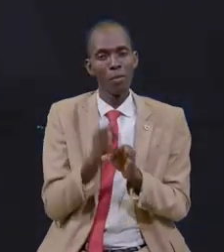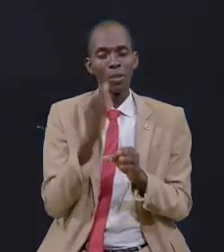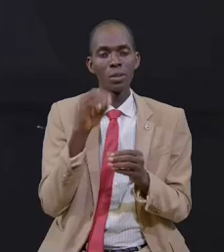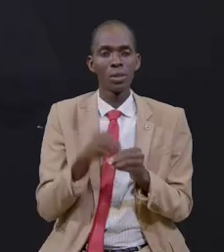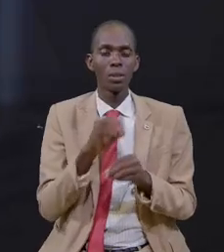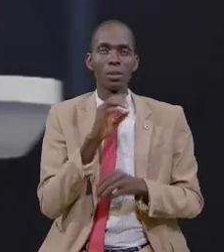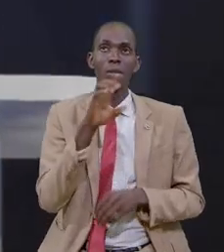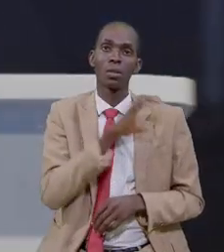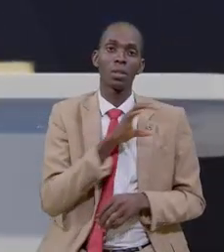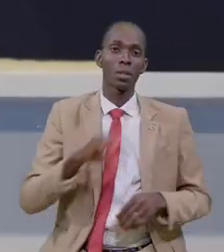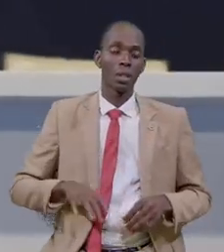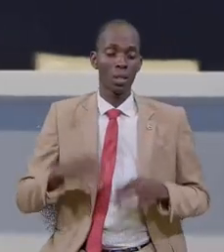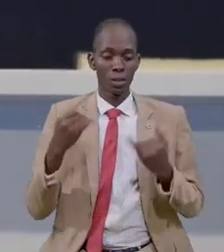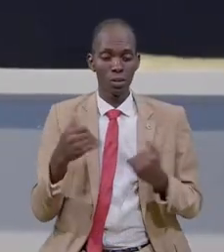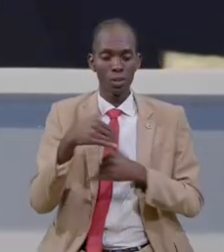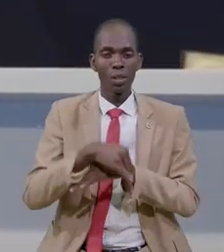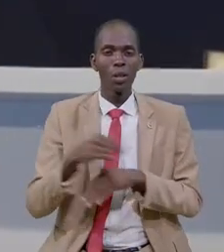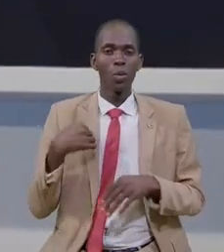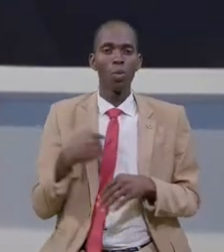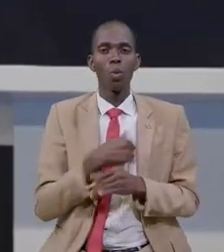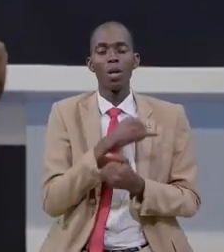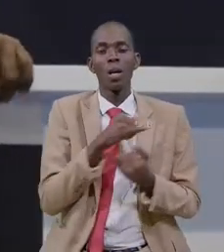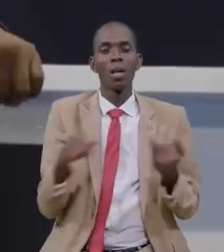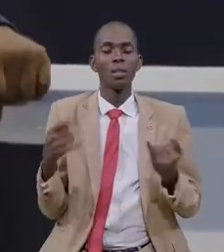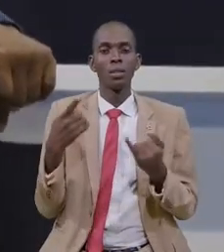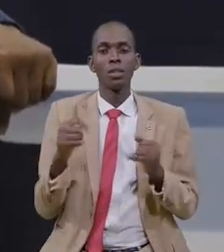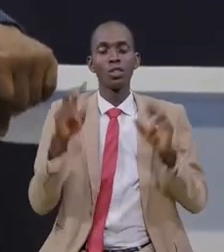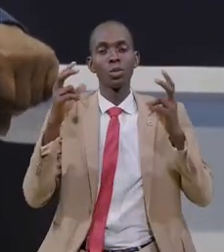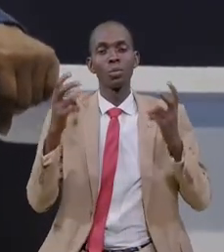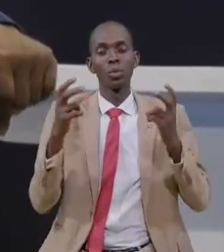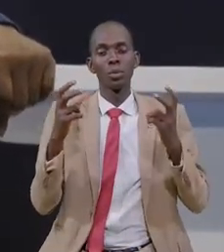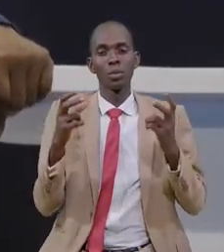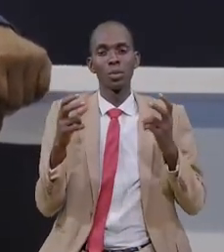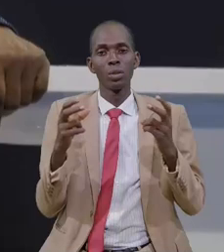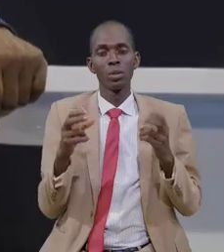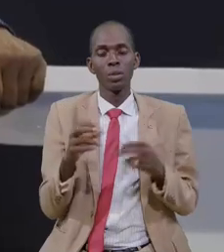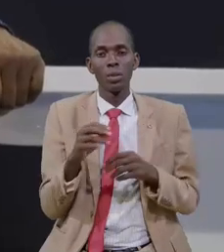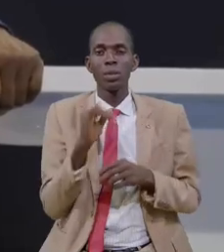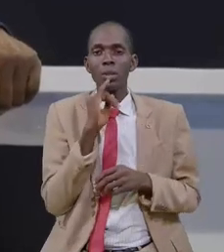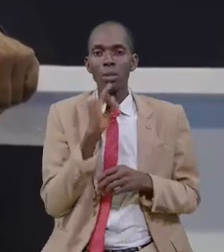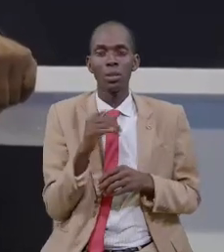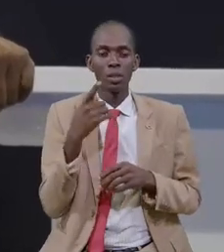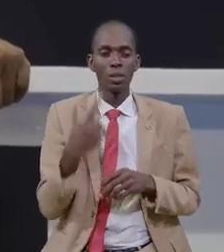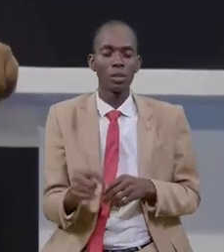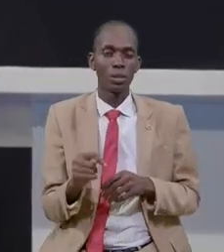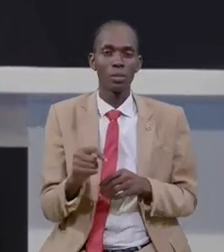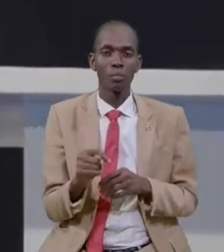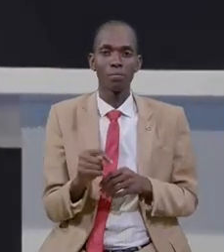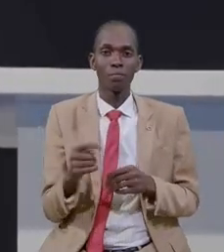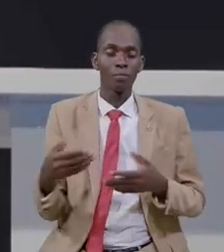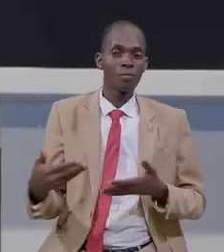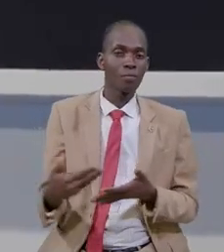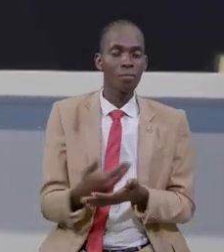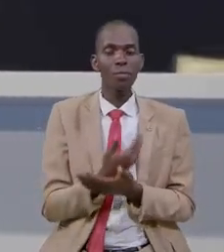ce soir, nous voulons finir avec le message « Les possibilités gratuites, fraîches et